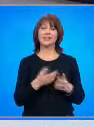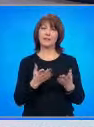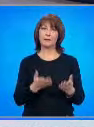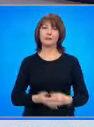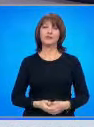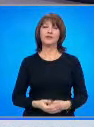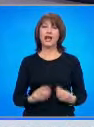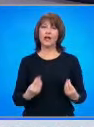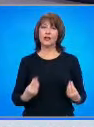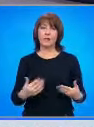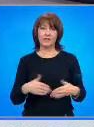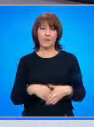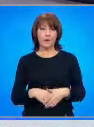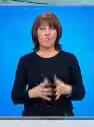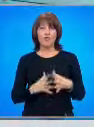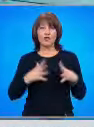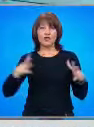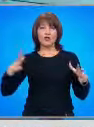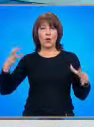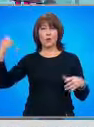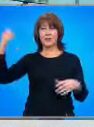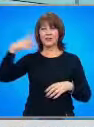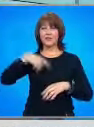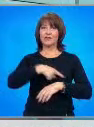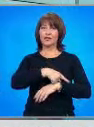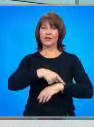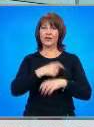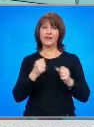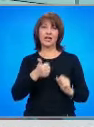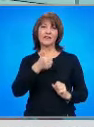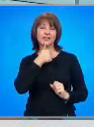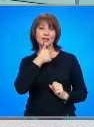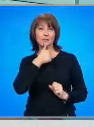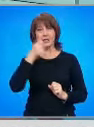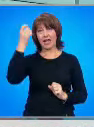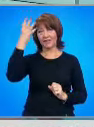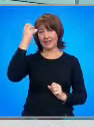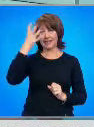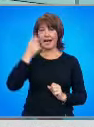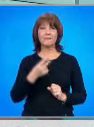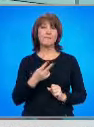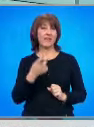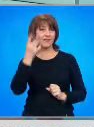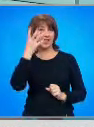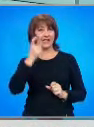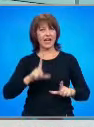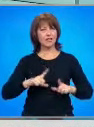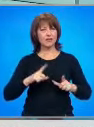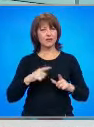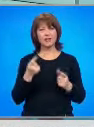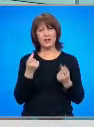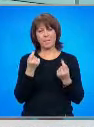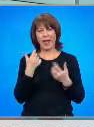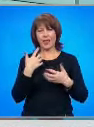Добър вечер. Добър вечер. Много слънчеви часове ни очакват и в събота, и в неделя. През втория ден сутринта ще има